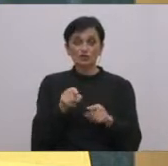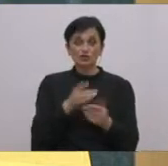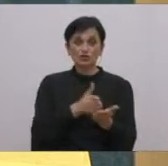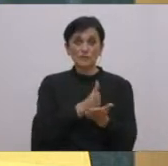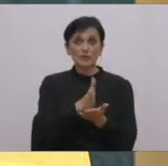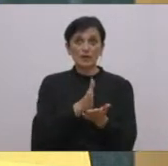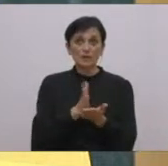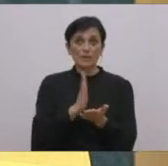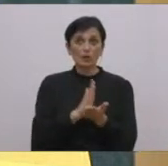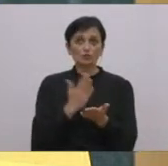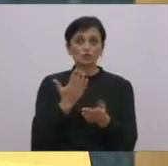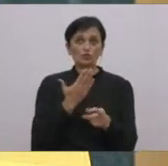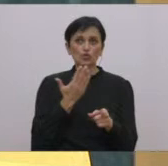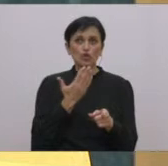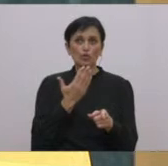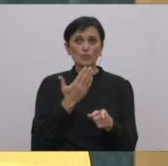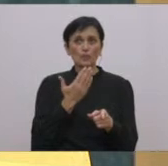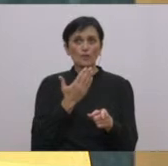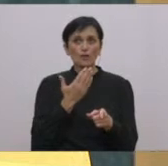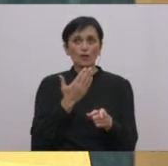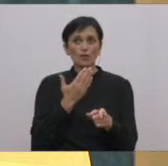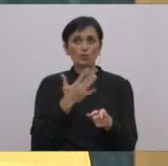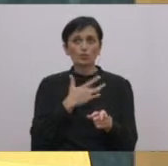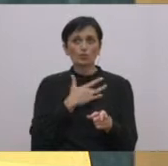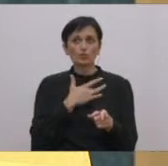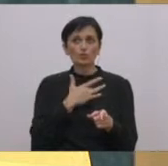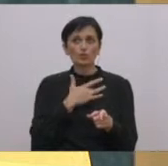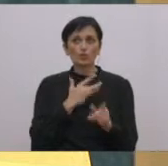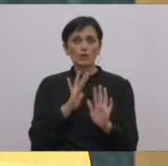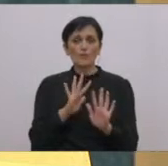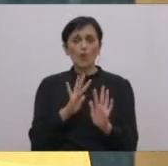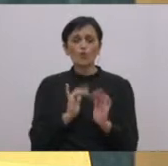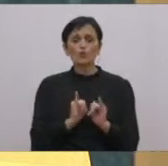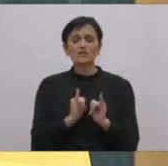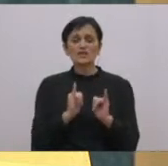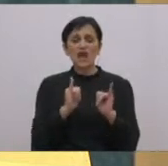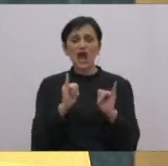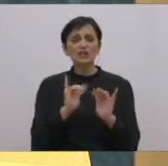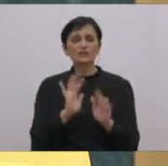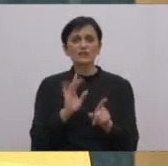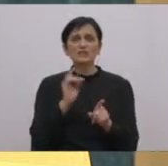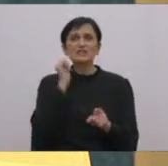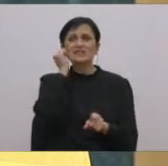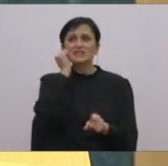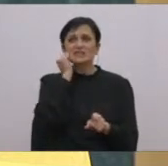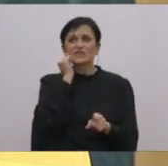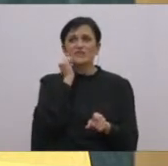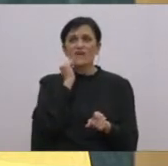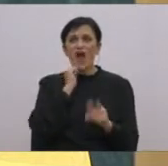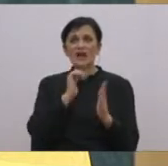მიმართულება, რომელიც გულისხმობს არამხოლოდ განვითარებას, არამედ იმ ძველი ტიპის ნაგავსაყრელების დახურვას,